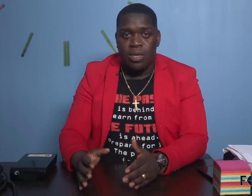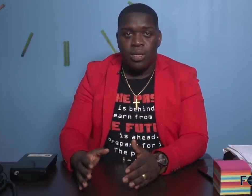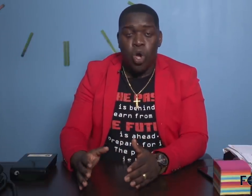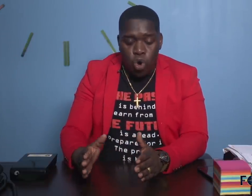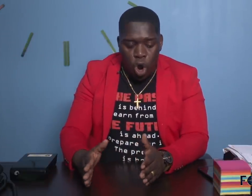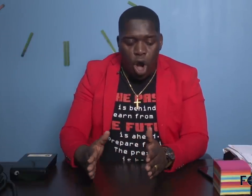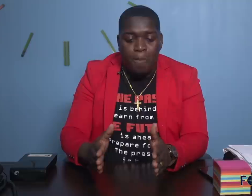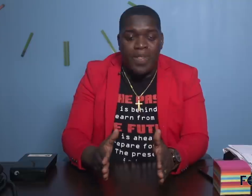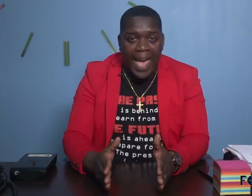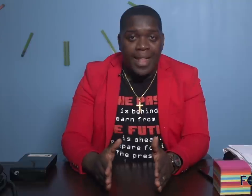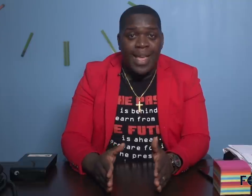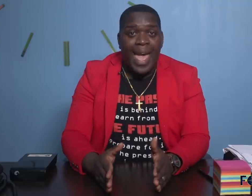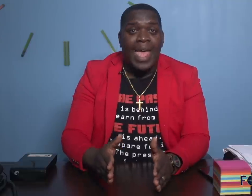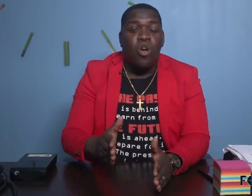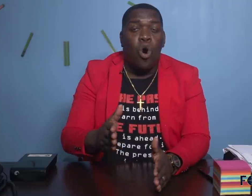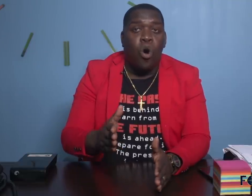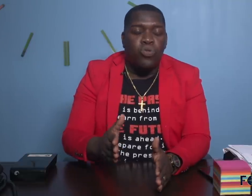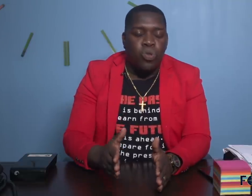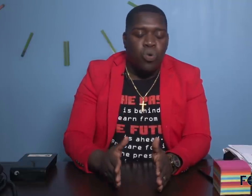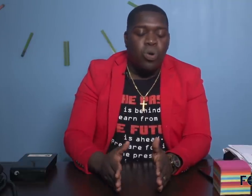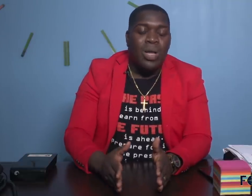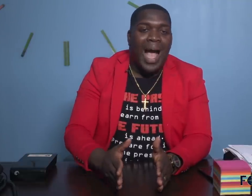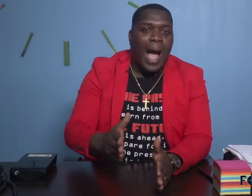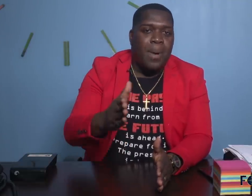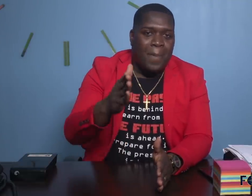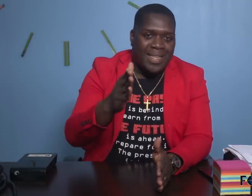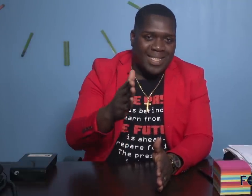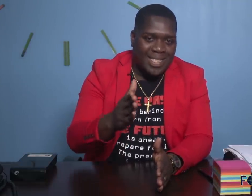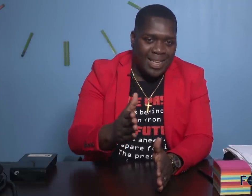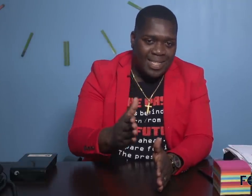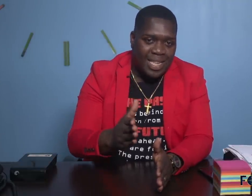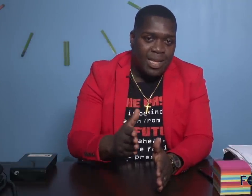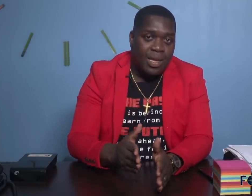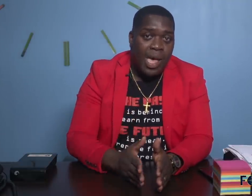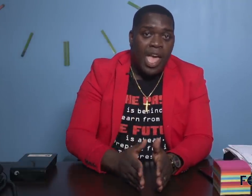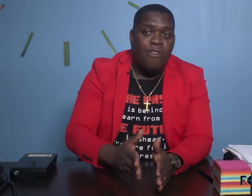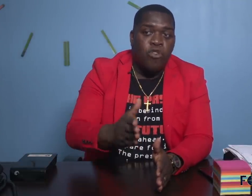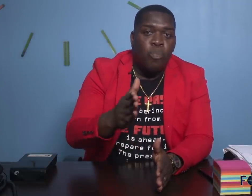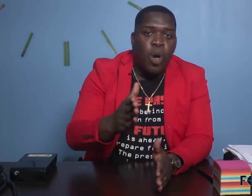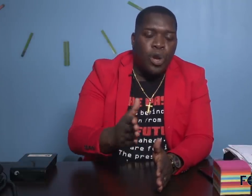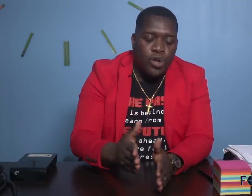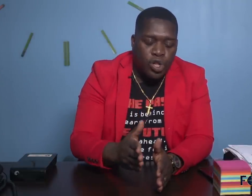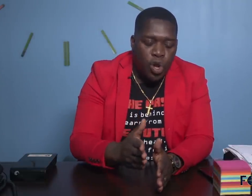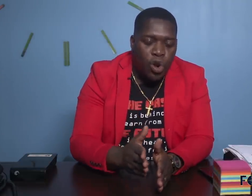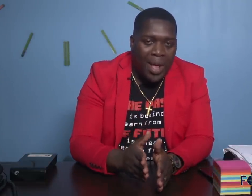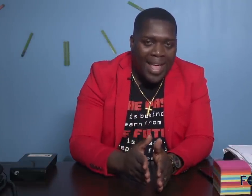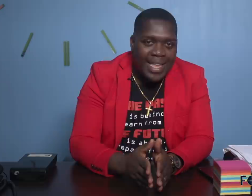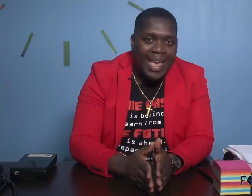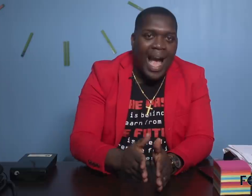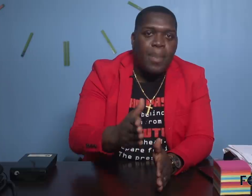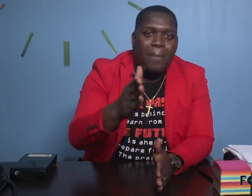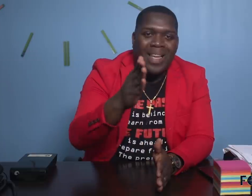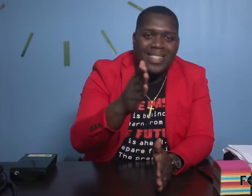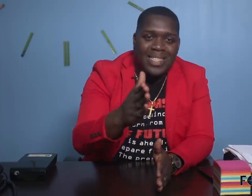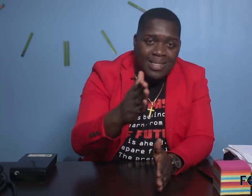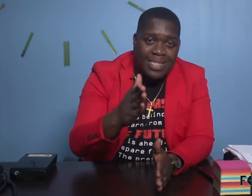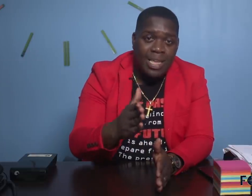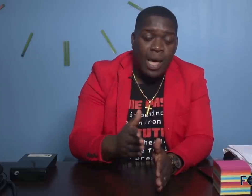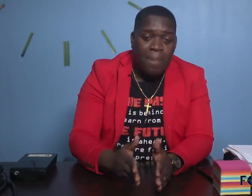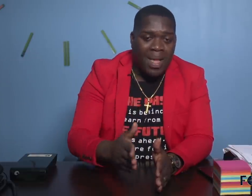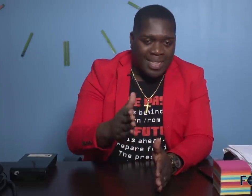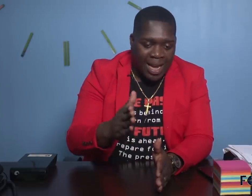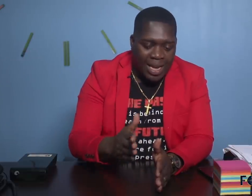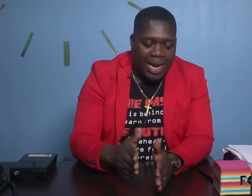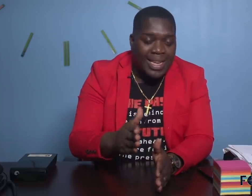drukte. Kom op tijd en ook toe, abi pasensi. If you birth not door it, abi